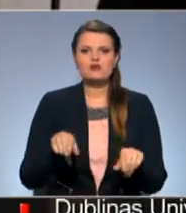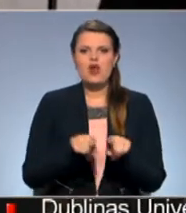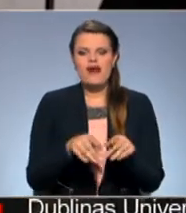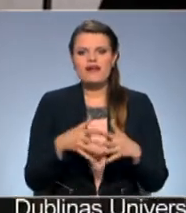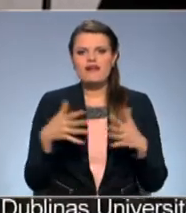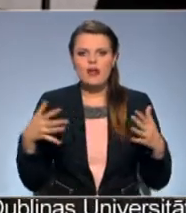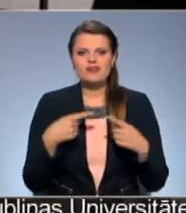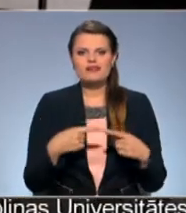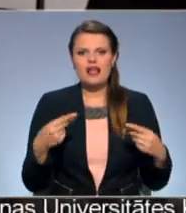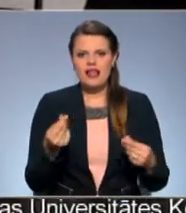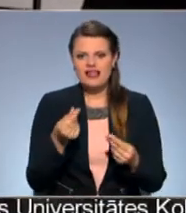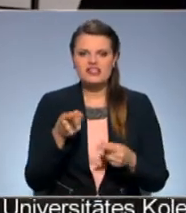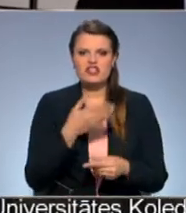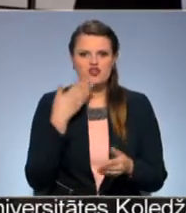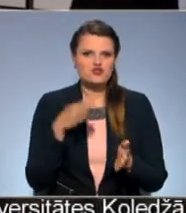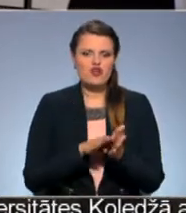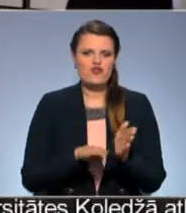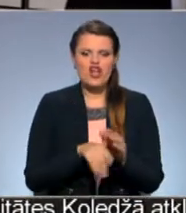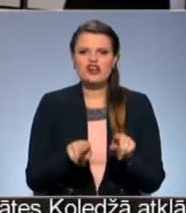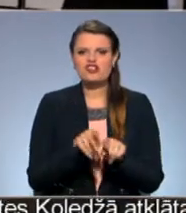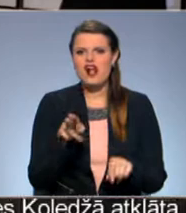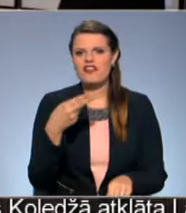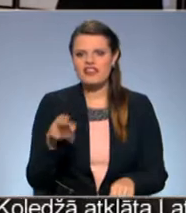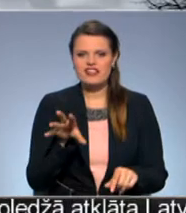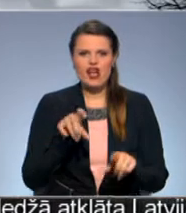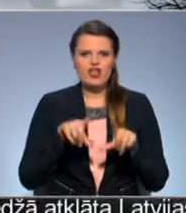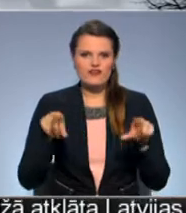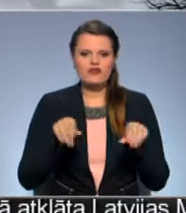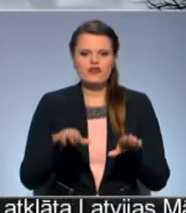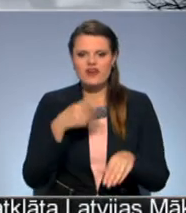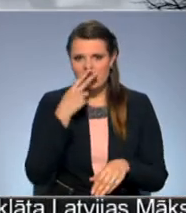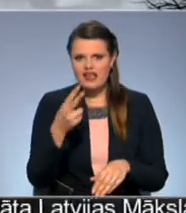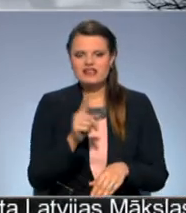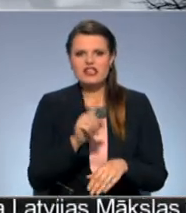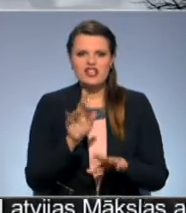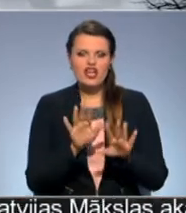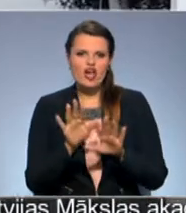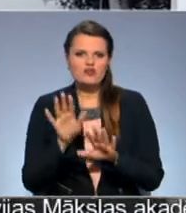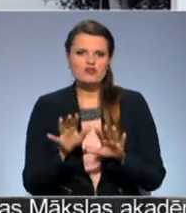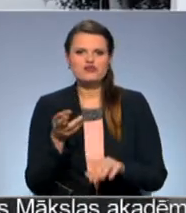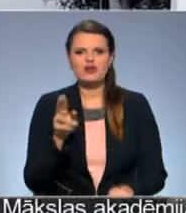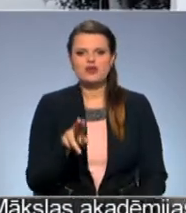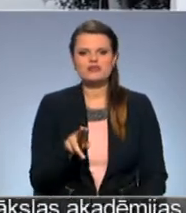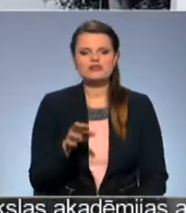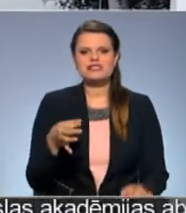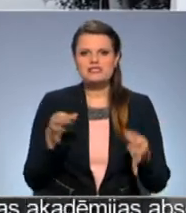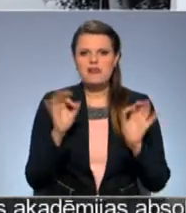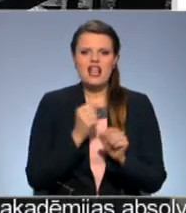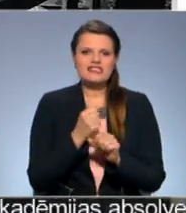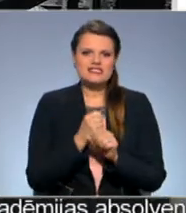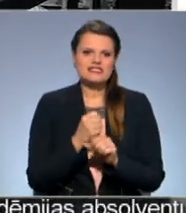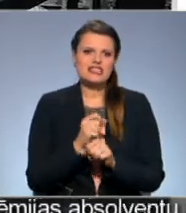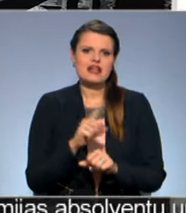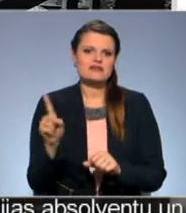daudz līdzekļu. Tas nav vienkārši tā digitāla foto. Tur var redzēt, ka retušēts ir kaut kur un smalks darbs tā